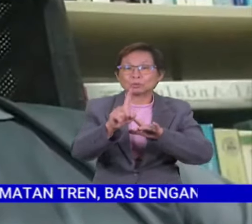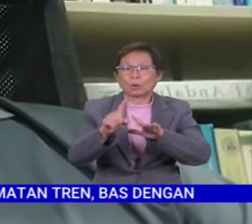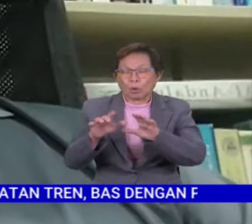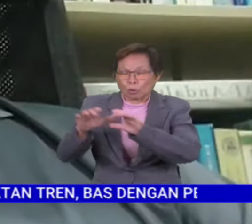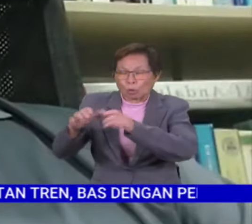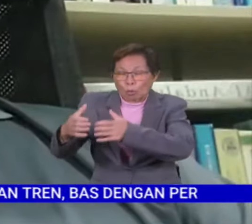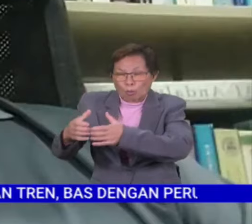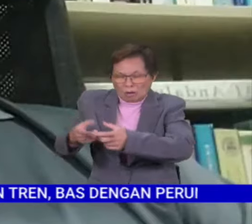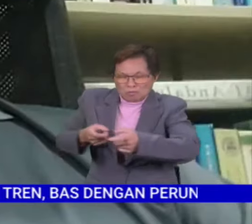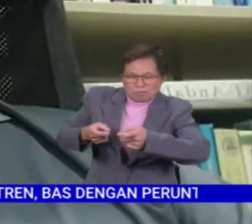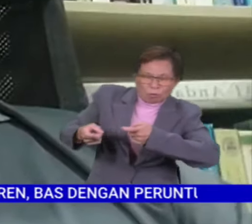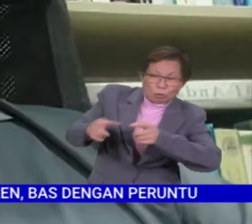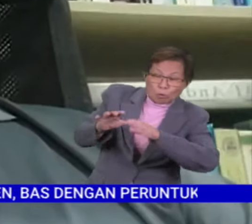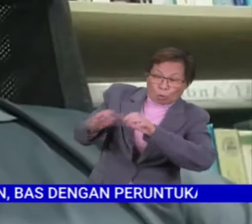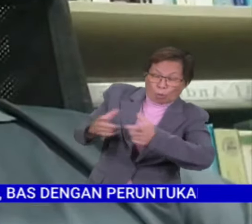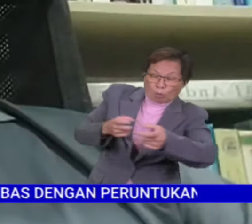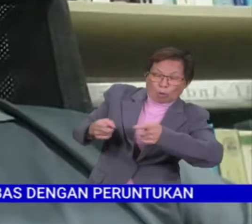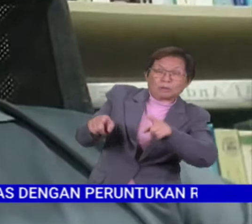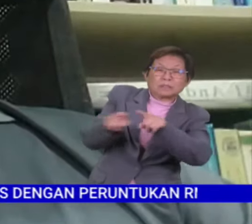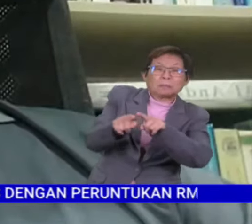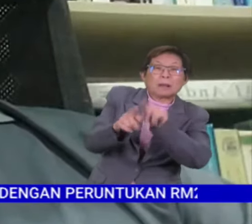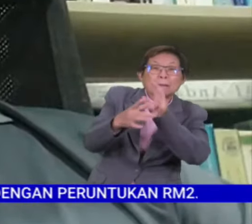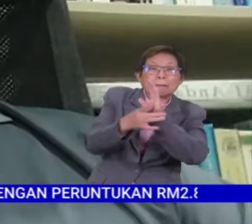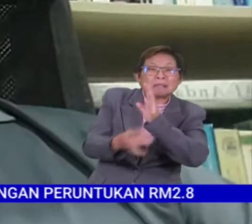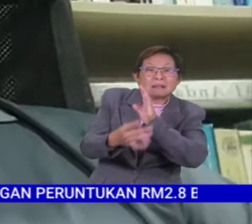seperti kartel minyak